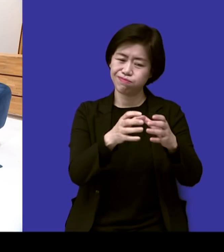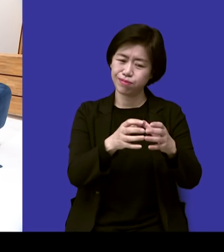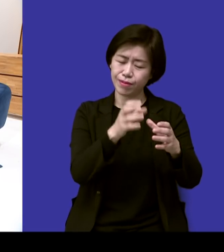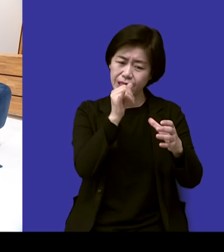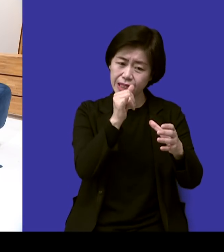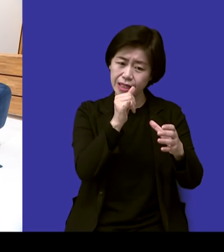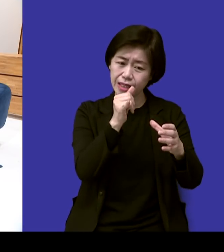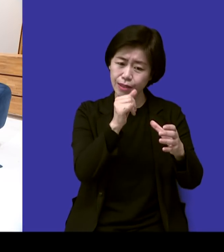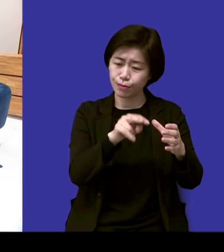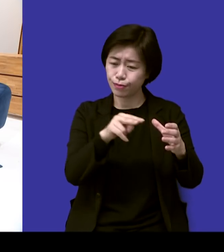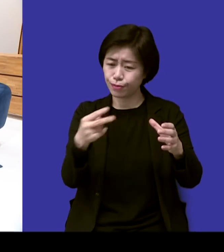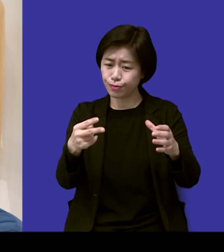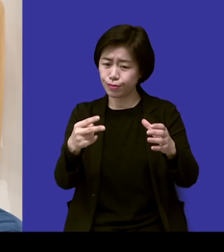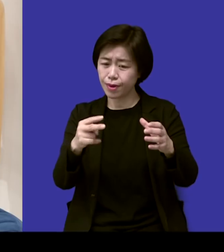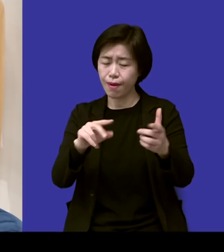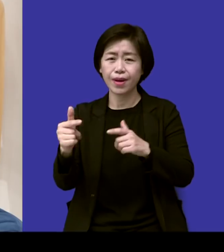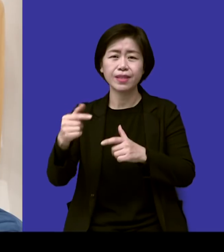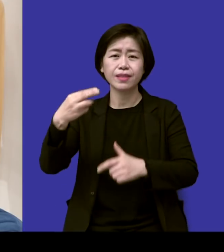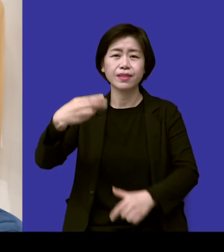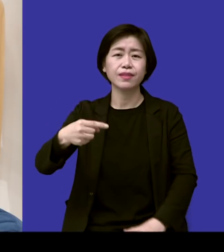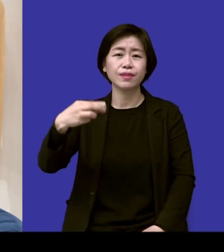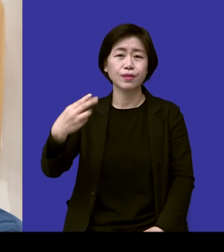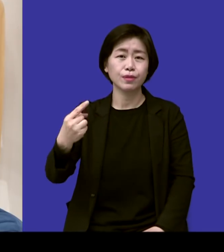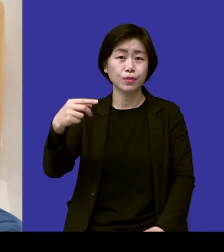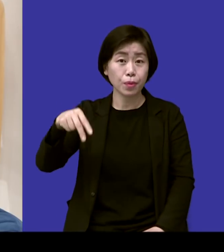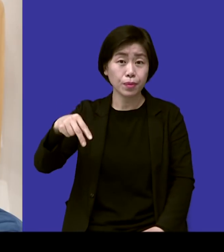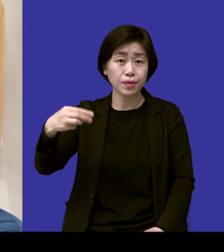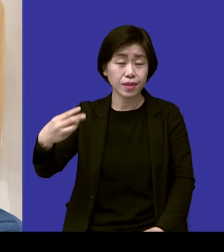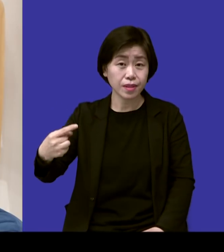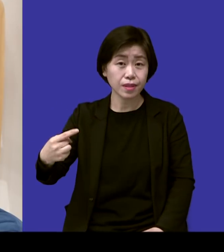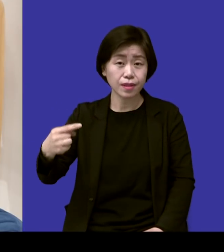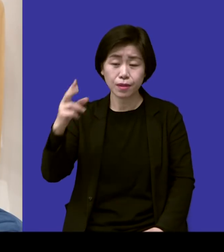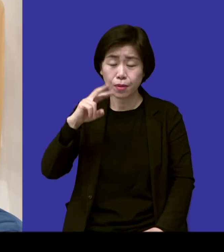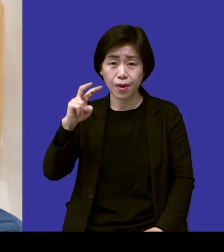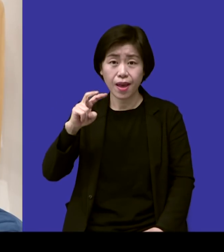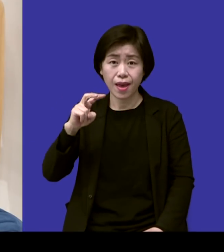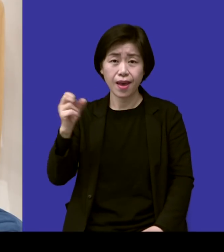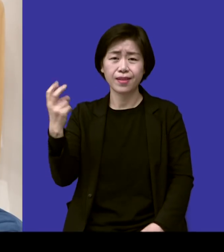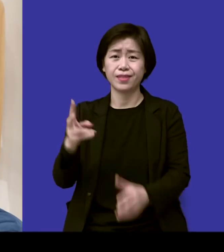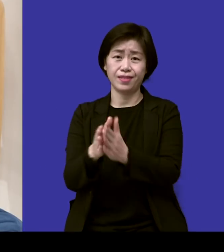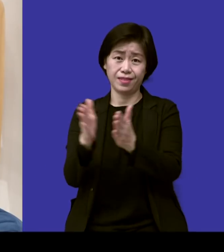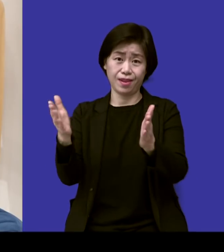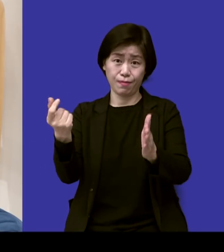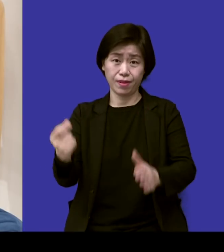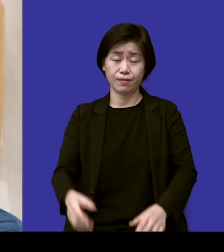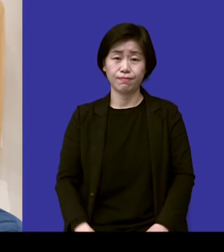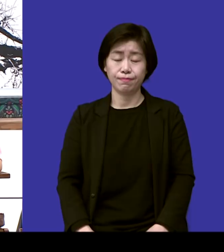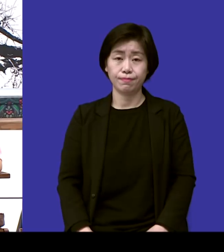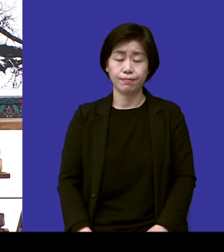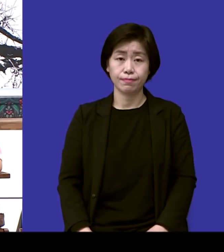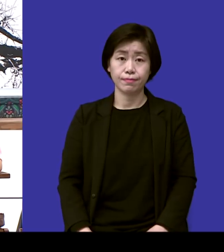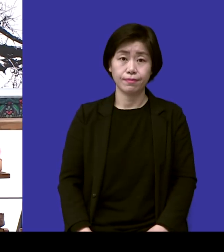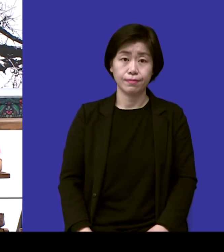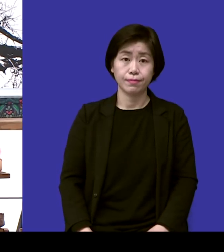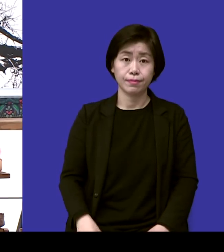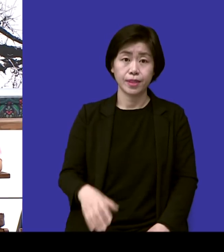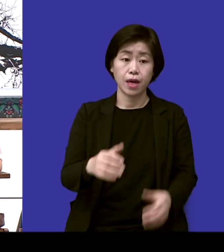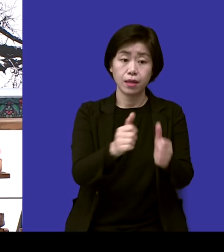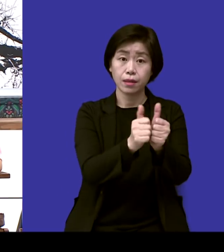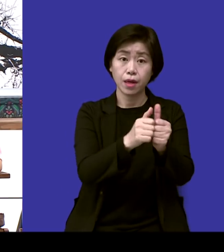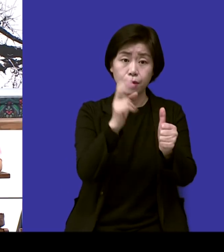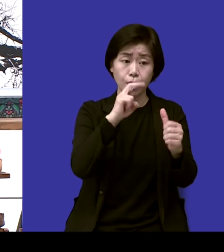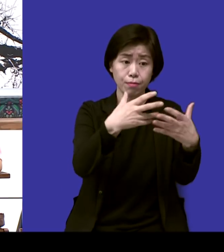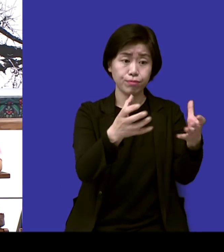하시고 좀 많이 힘드셨죠? 아, 사실 너무 힘들었어요. 네. 저 아이돌로는 화려하게 데뷔했지만 네. 정말